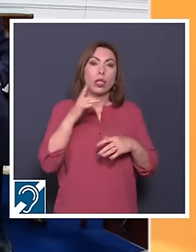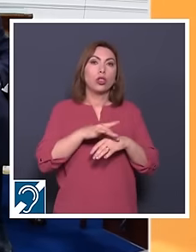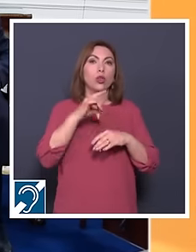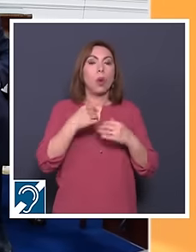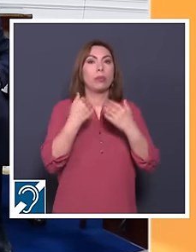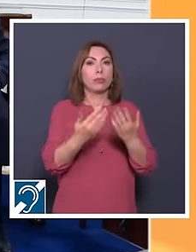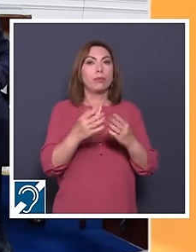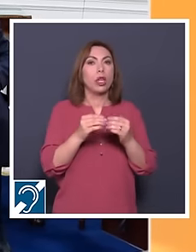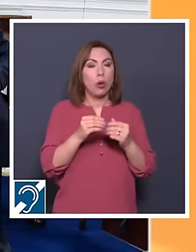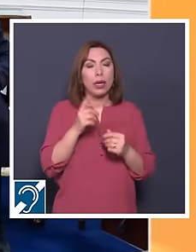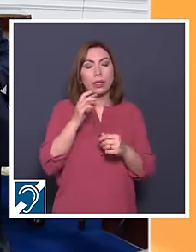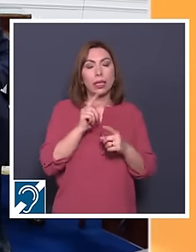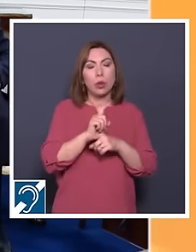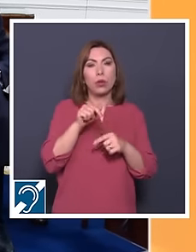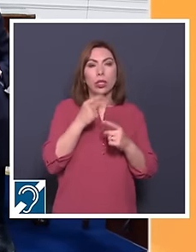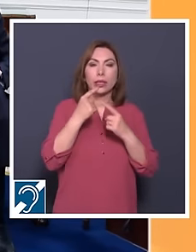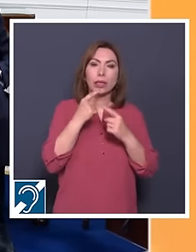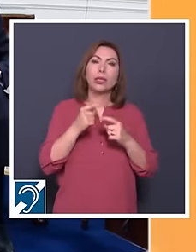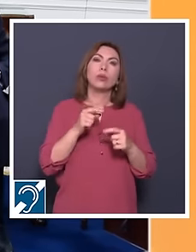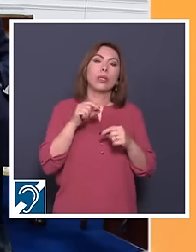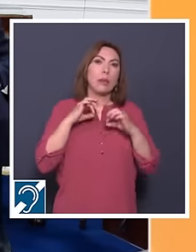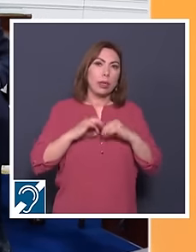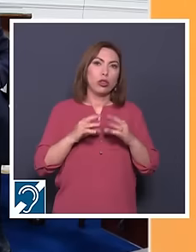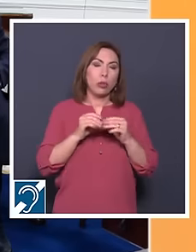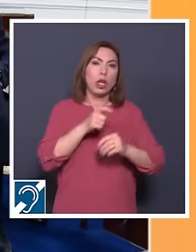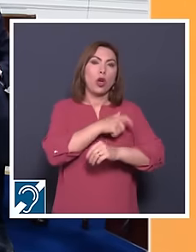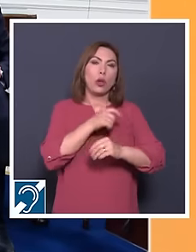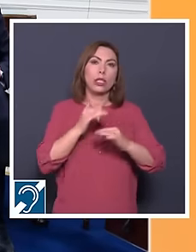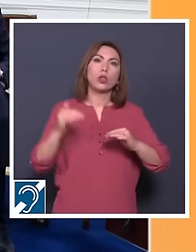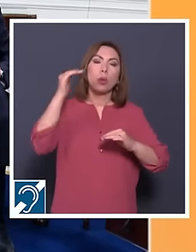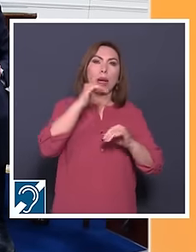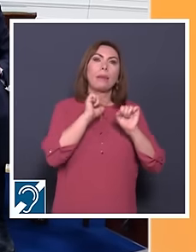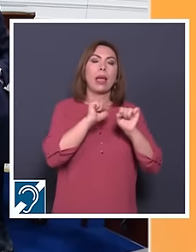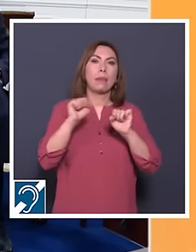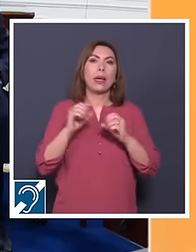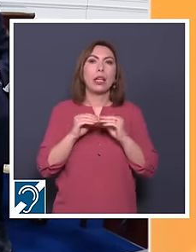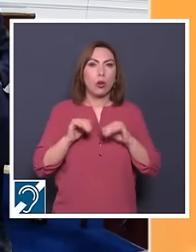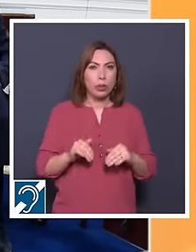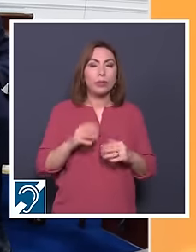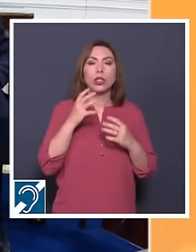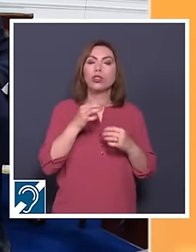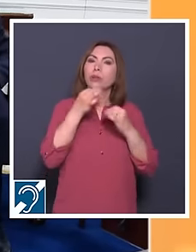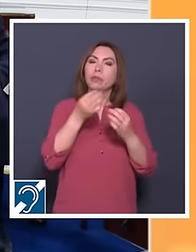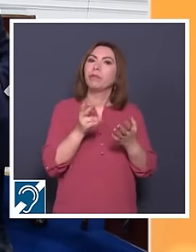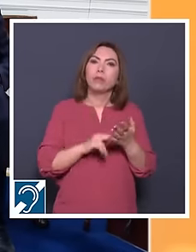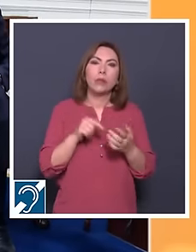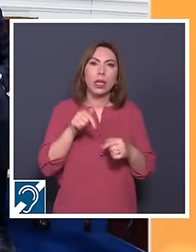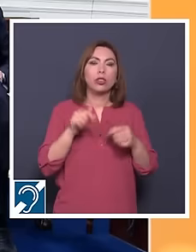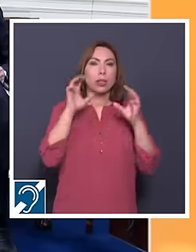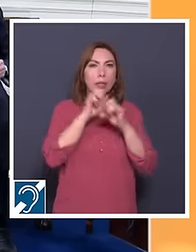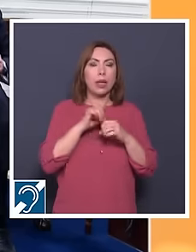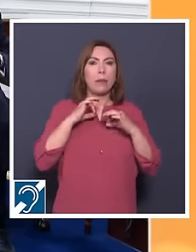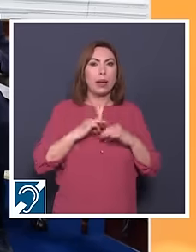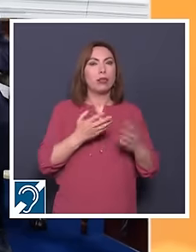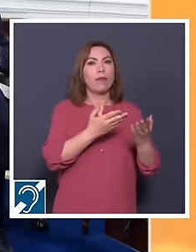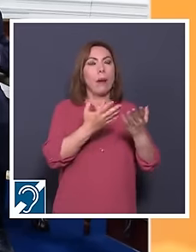din partea României, dar subiectul va fi discutat de către Klaus Iohannis în Consiliul Suprem de Apărare a Țării. Ce ar mai fi de punctat, doamnelor și domnilor, în această seară președintele